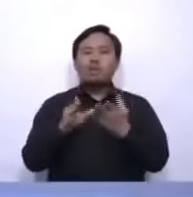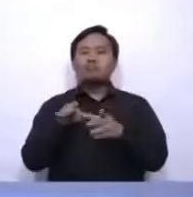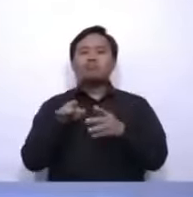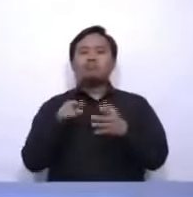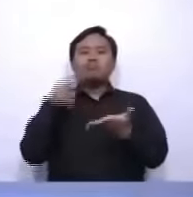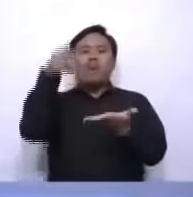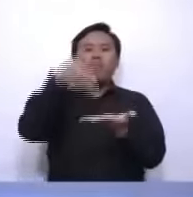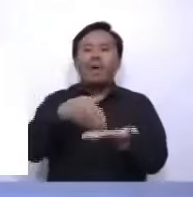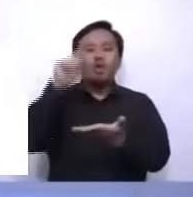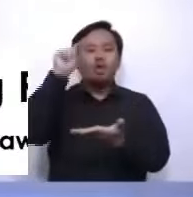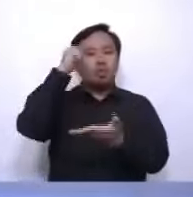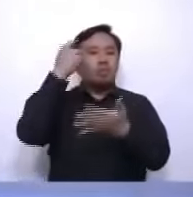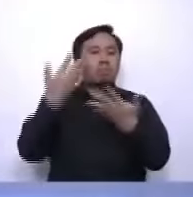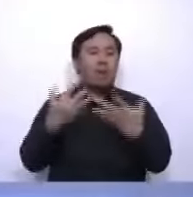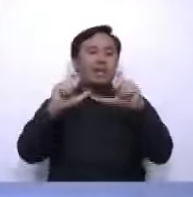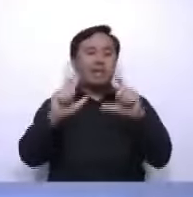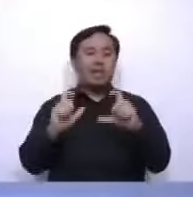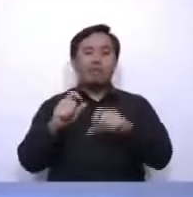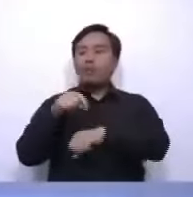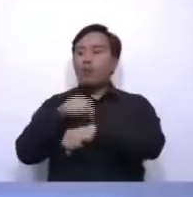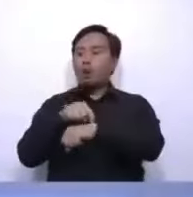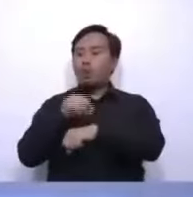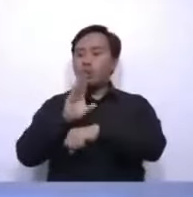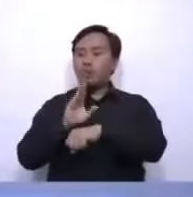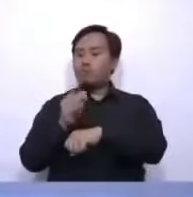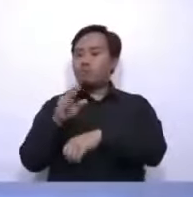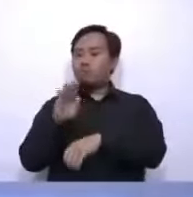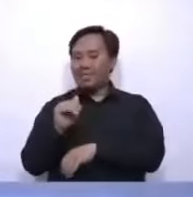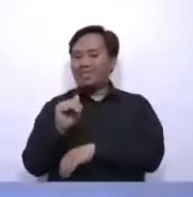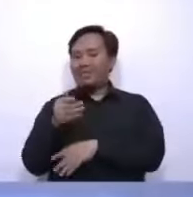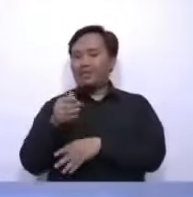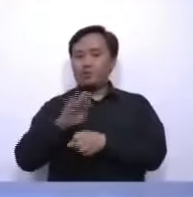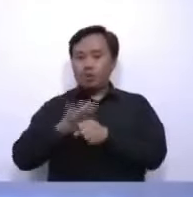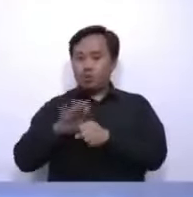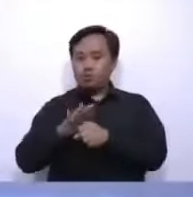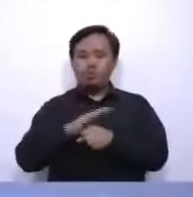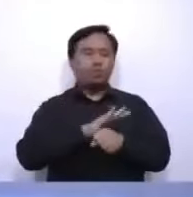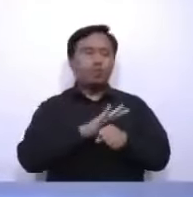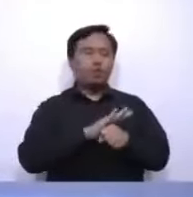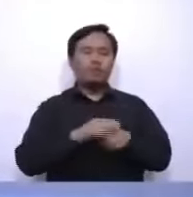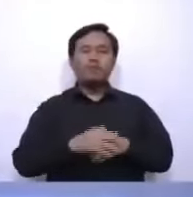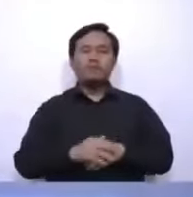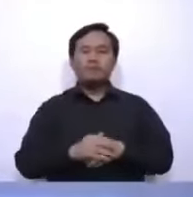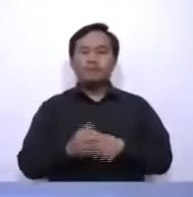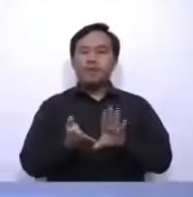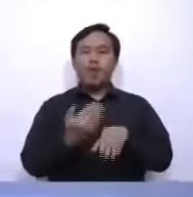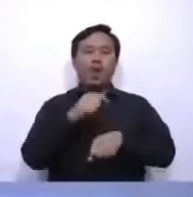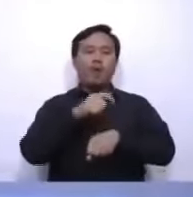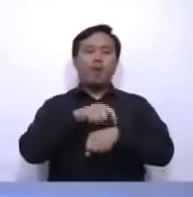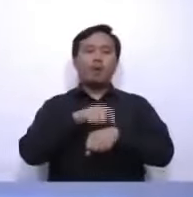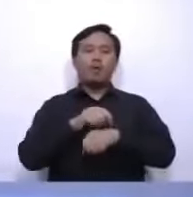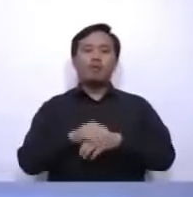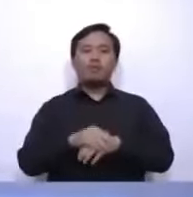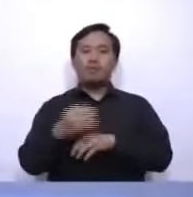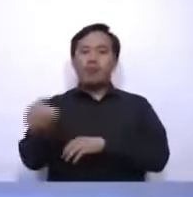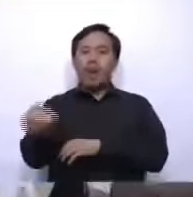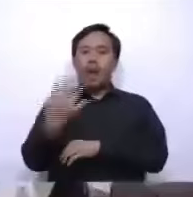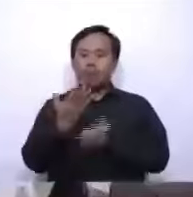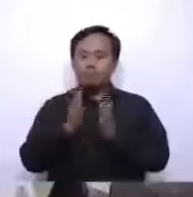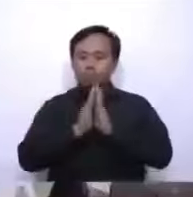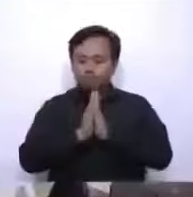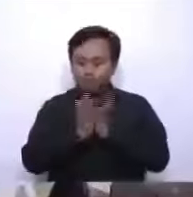dijangkau? Masih ada waktu cukup, dimanfaatkan atau cukup? Cukup. Cukup, baik. Baik. Kita atur ulang waktunya. Mohon tanggapannya.